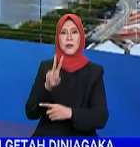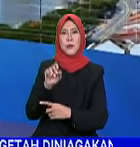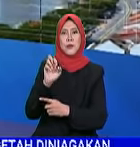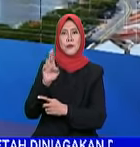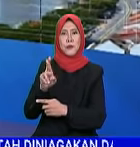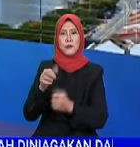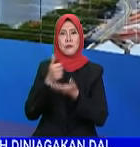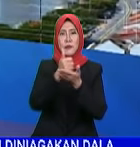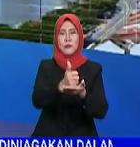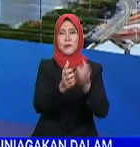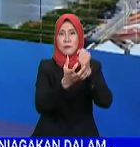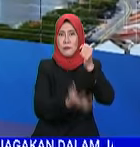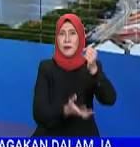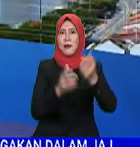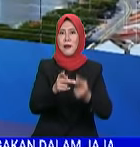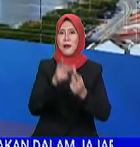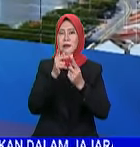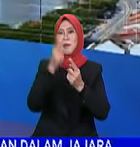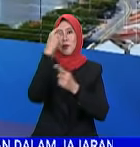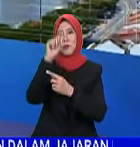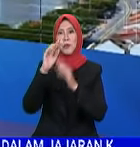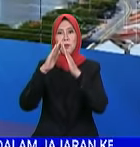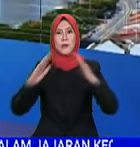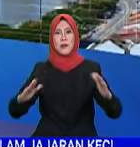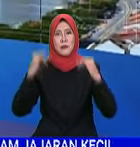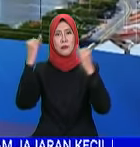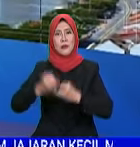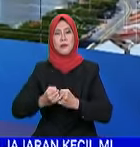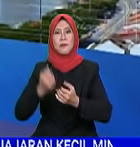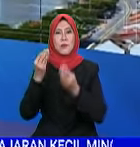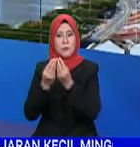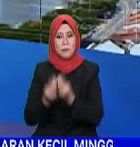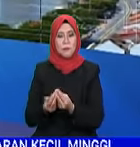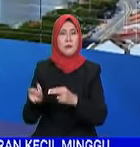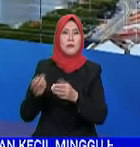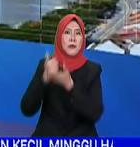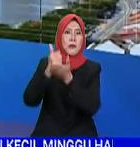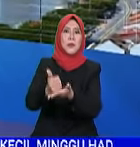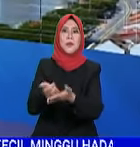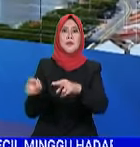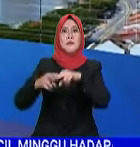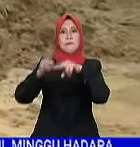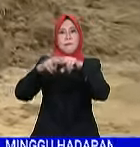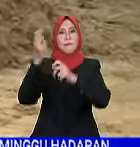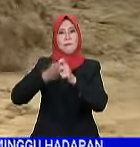bantuan dana pembangunan khas kepada rumah ibadat dengan jumlah bantuan yang meningkat setiap tahun.